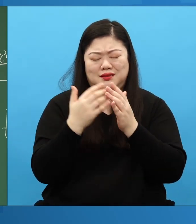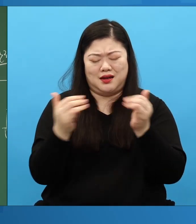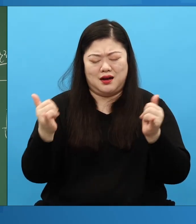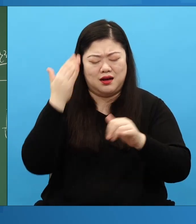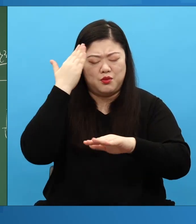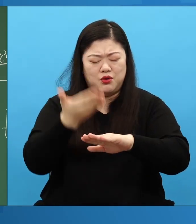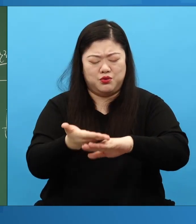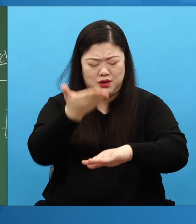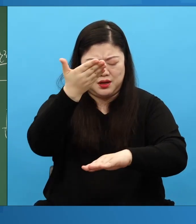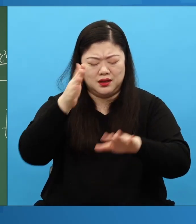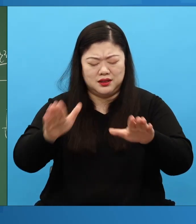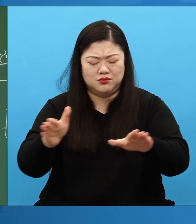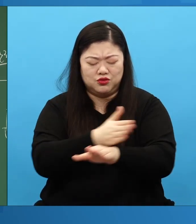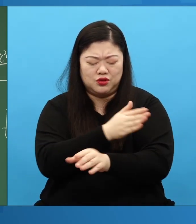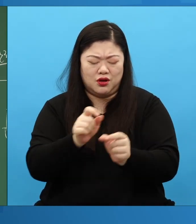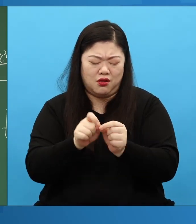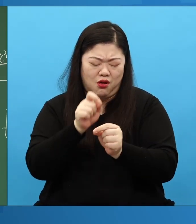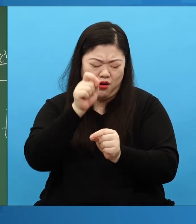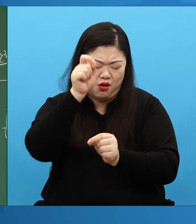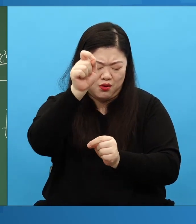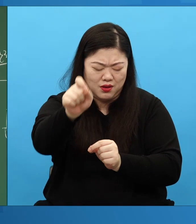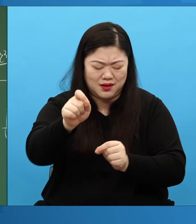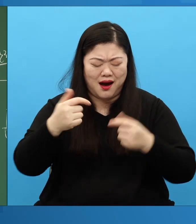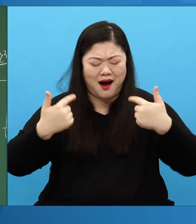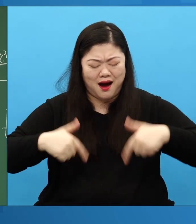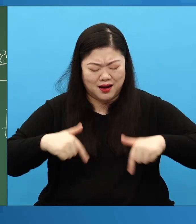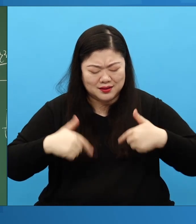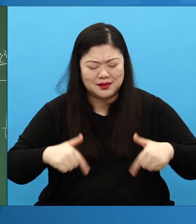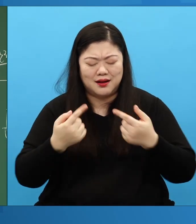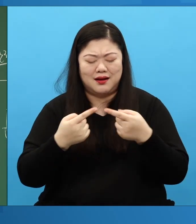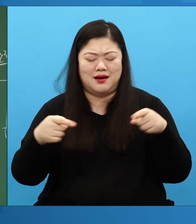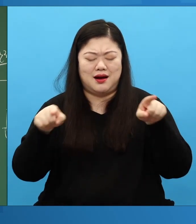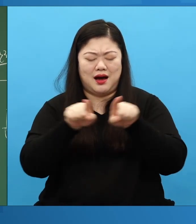officers. 지금부터 영원까지 May be with them both now 항상